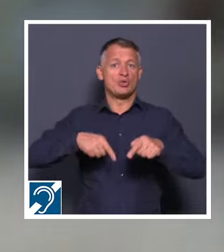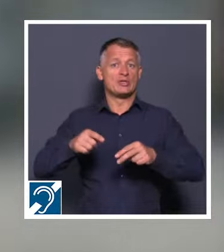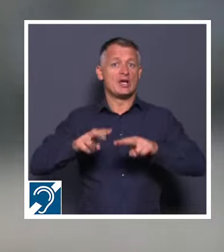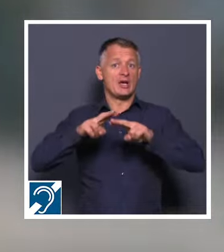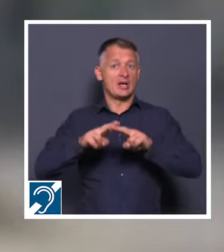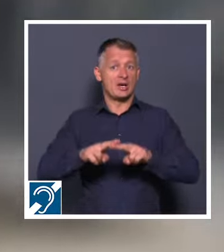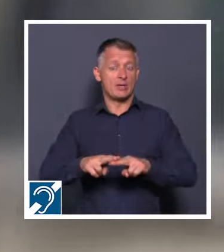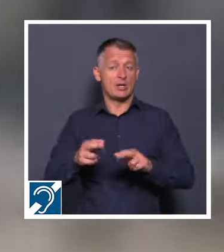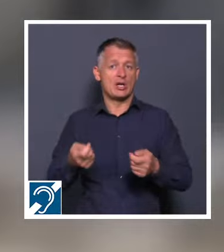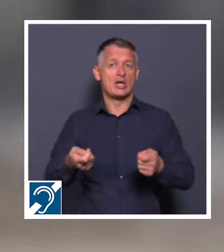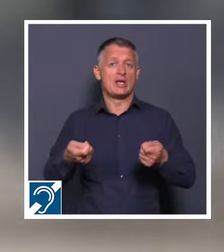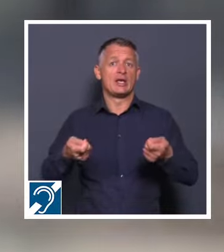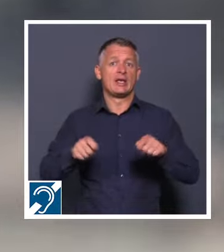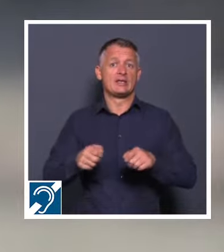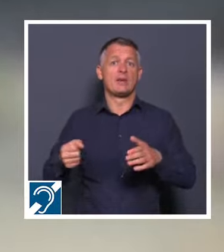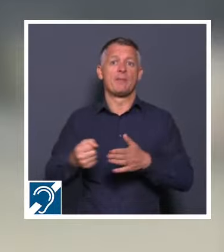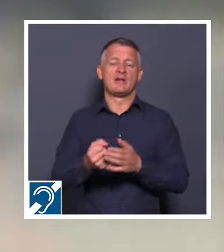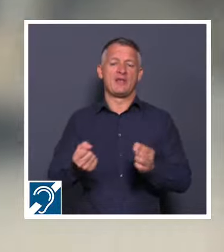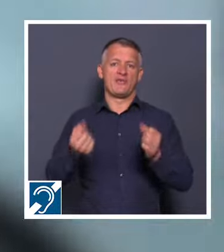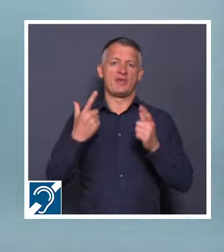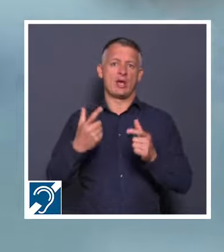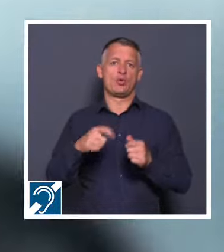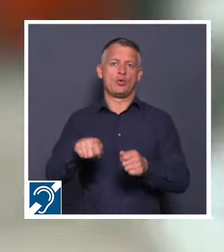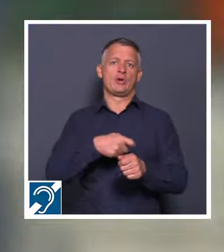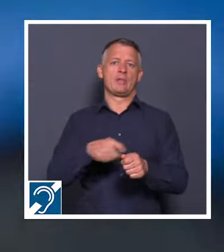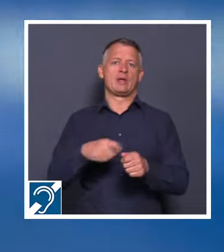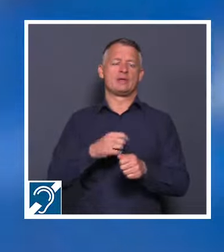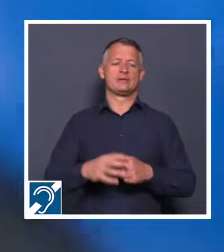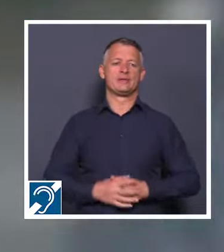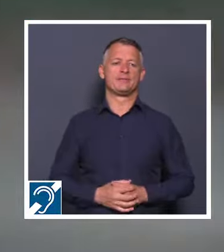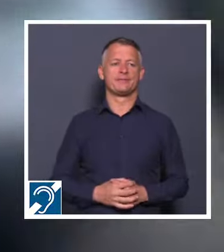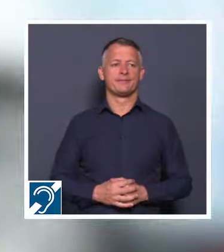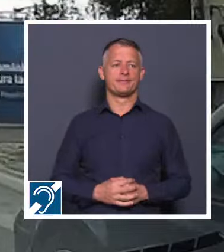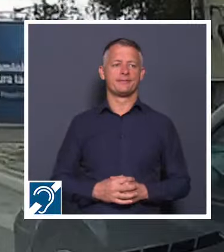restricționată până la finalizarea lucrărilor.